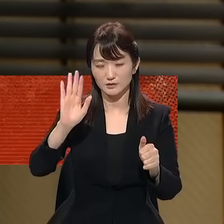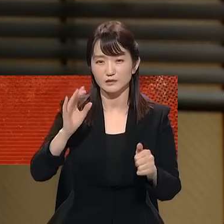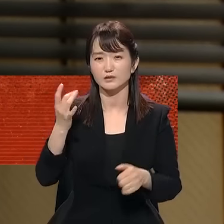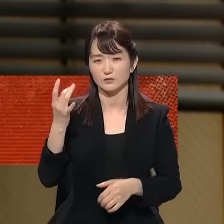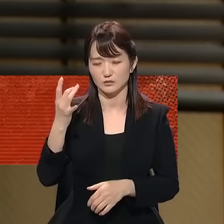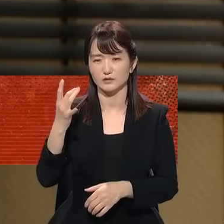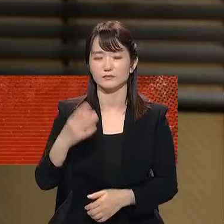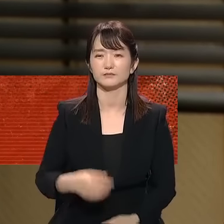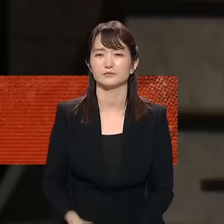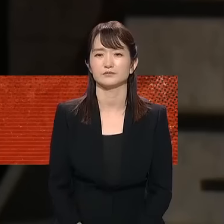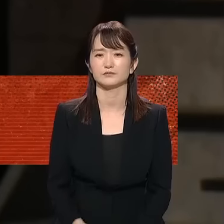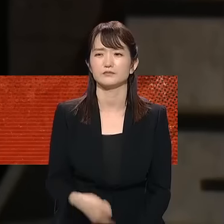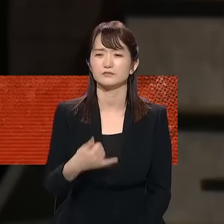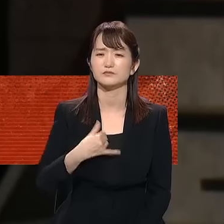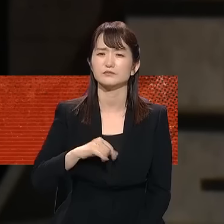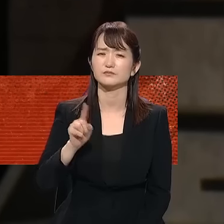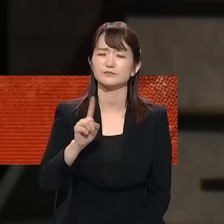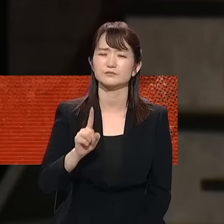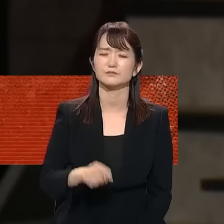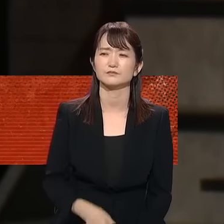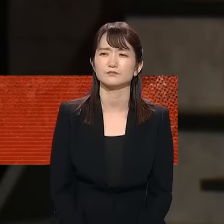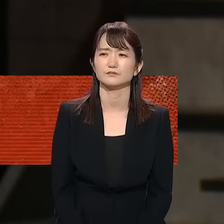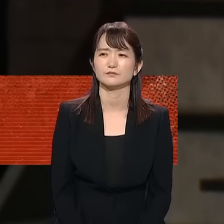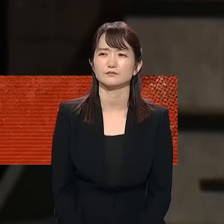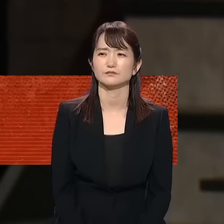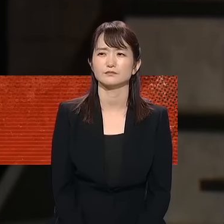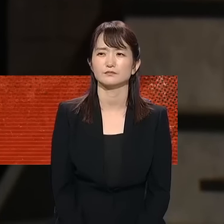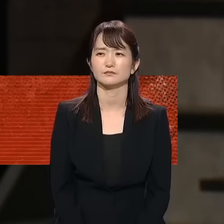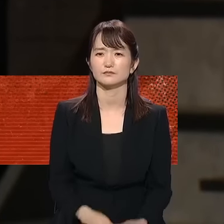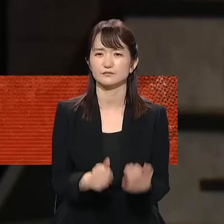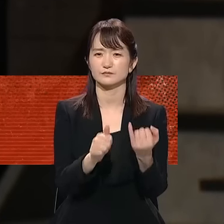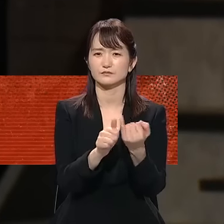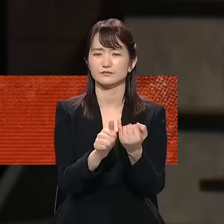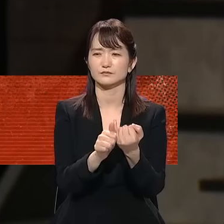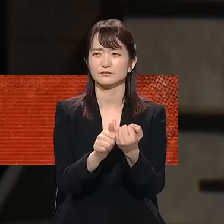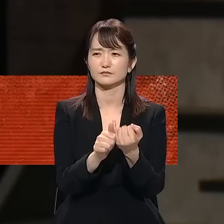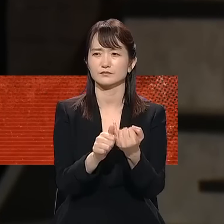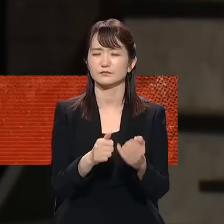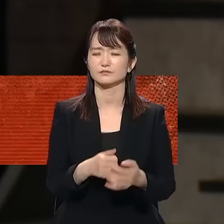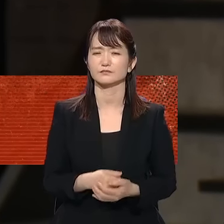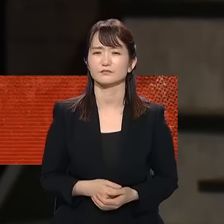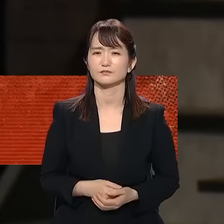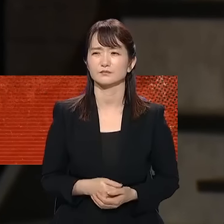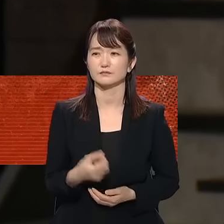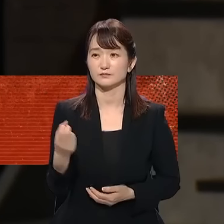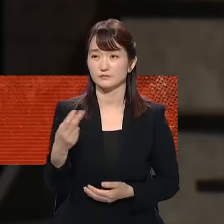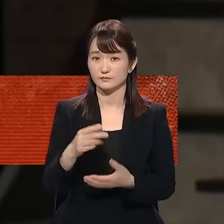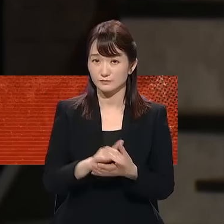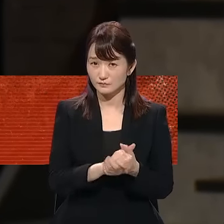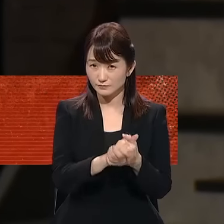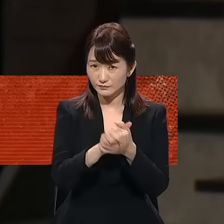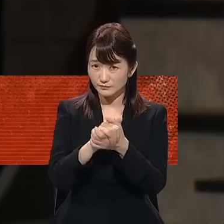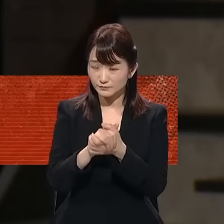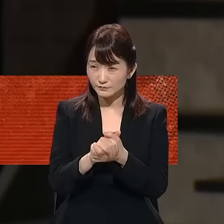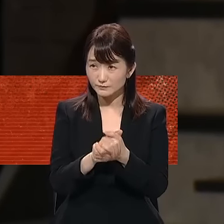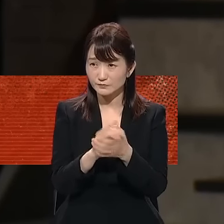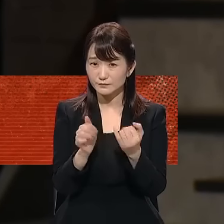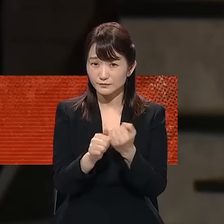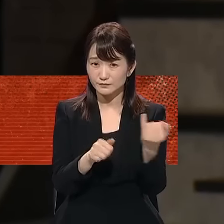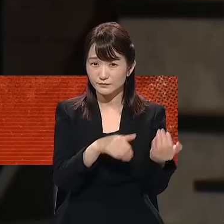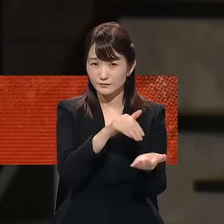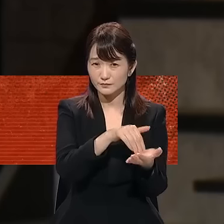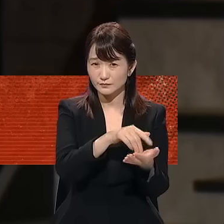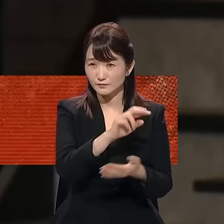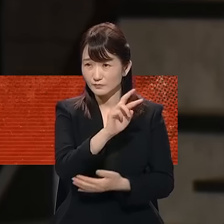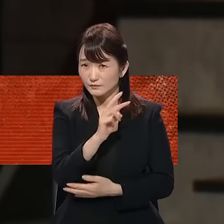아이들이 제일 문제예요 아 그러니까요이 부부가 다시 뭐 회 화해를 해서이 남 아내가 반성하고